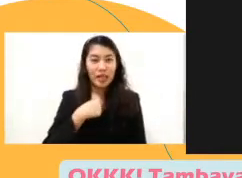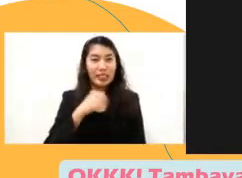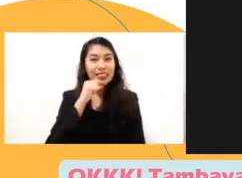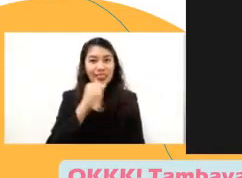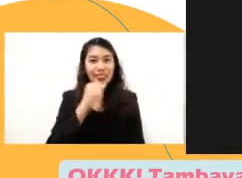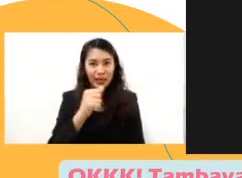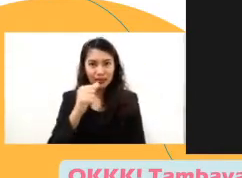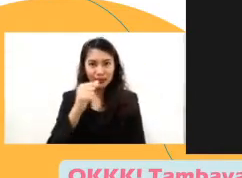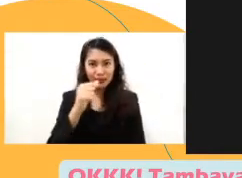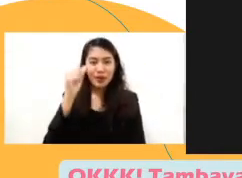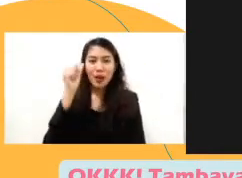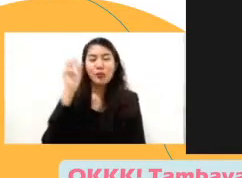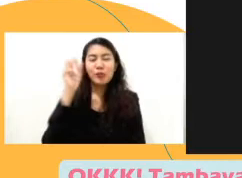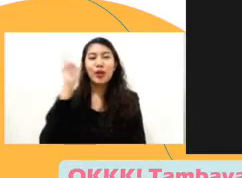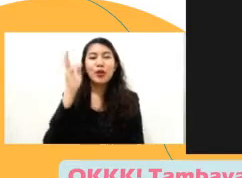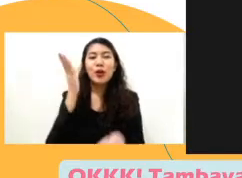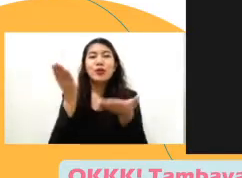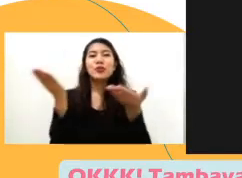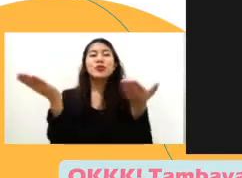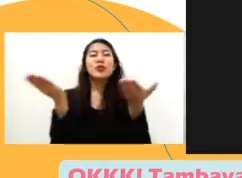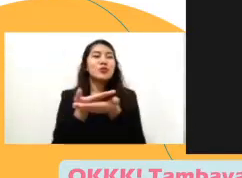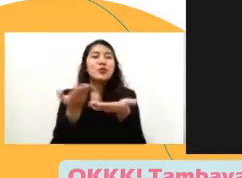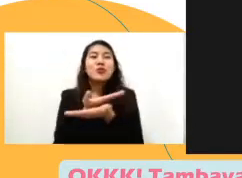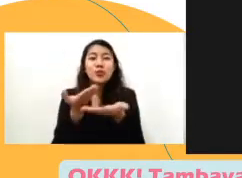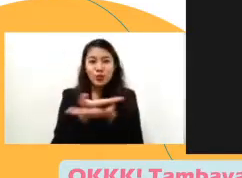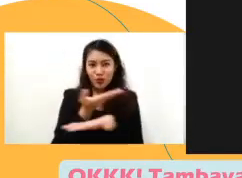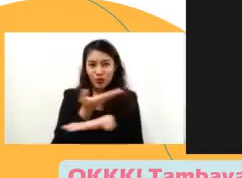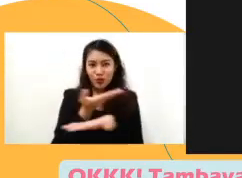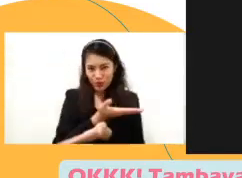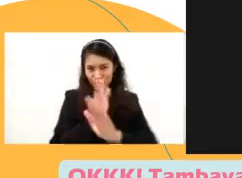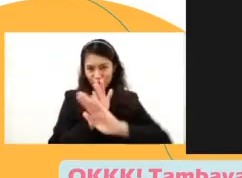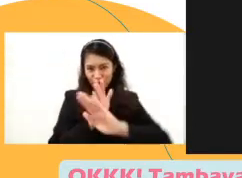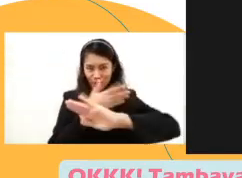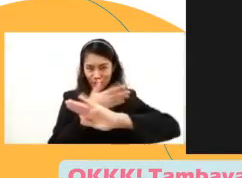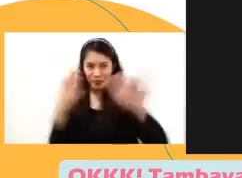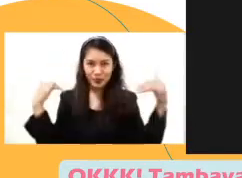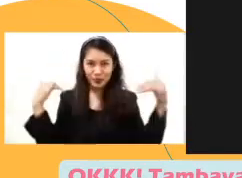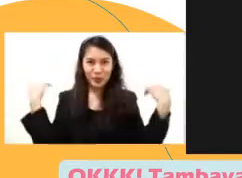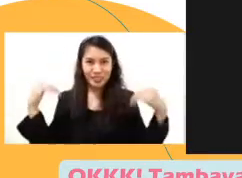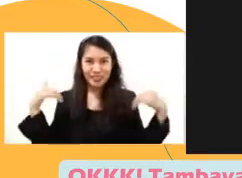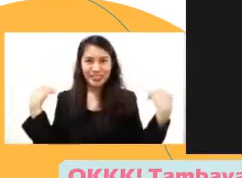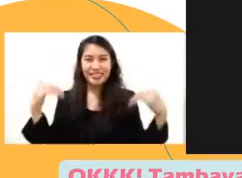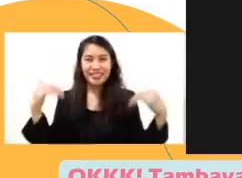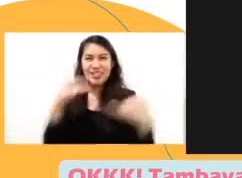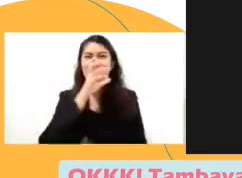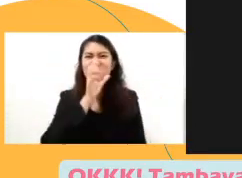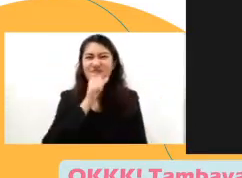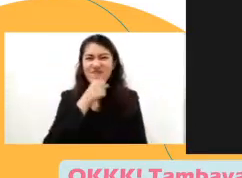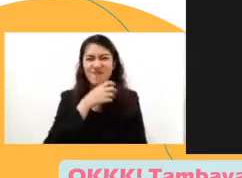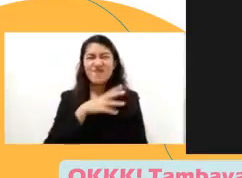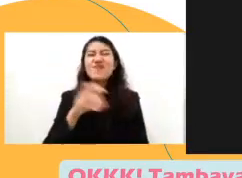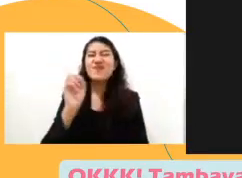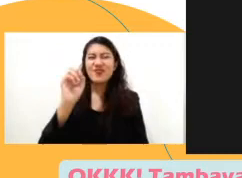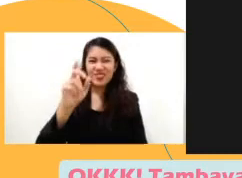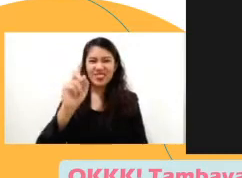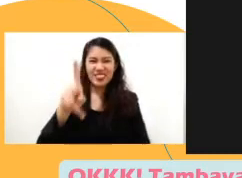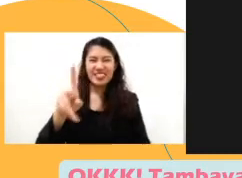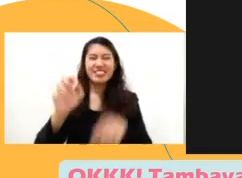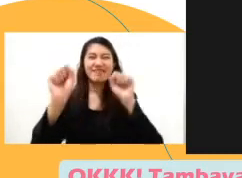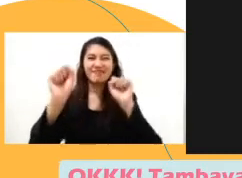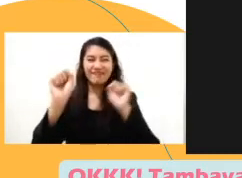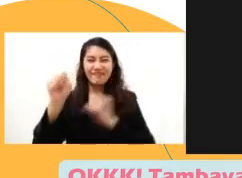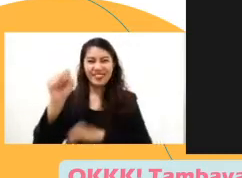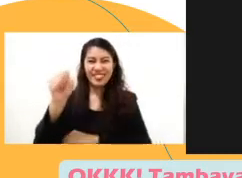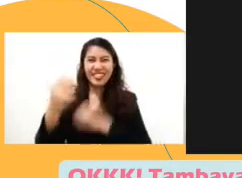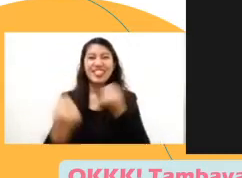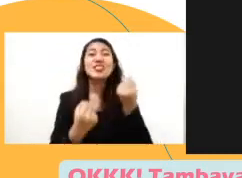ating, sa mga kanta ngayon. Kabataan. Mga kabataan. Yes, so, yes. Suporta na lang po sa chat.